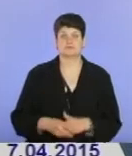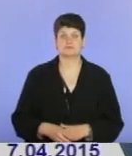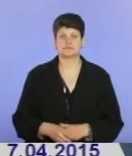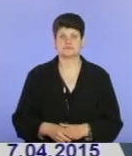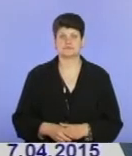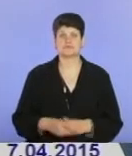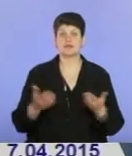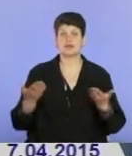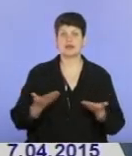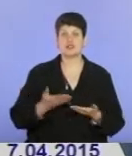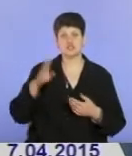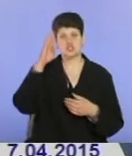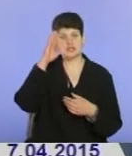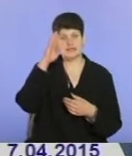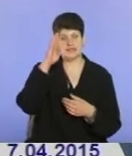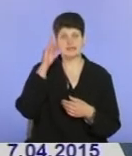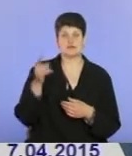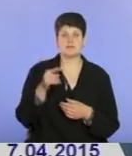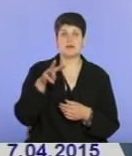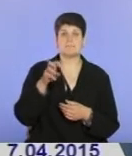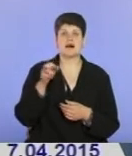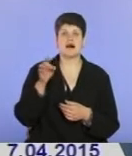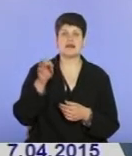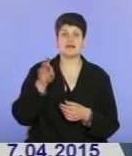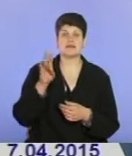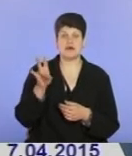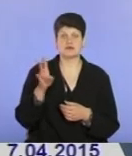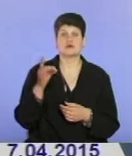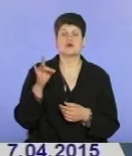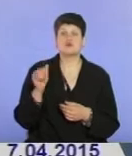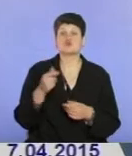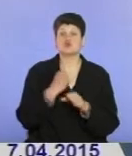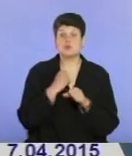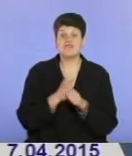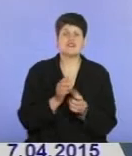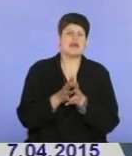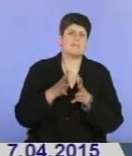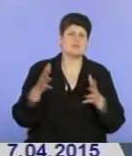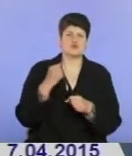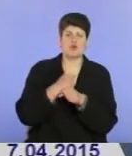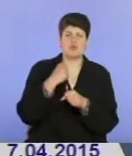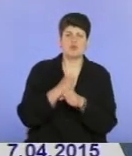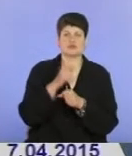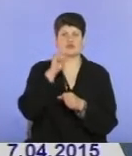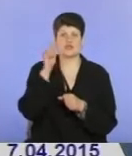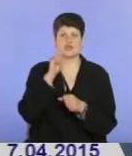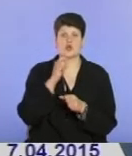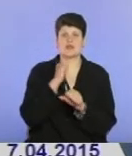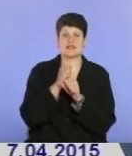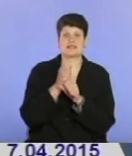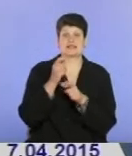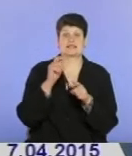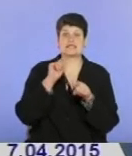житель Тернопільщини мар’ян верхолюк встановив рекорд України він виготовив найбільшу в країні роботу із сірників відтворив